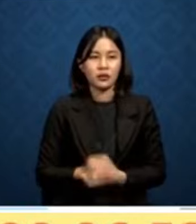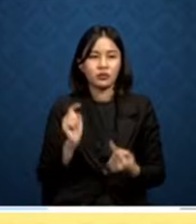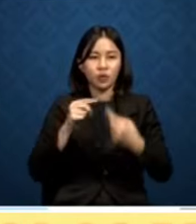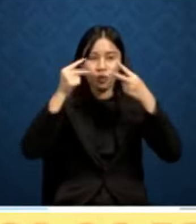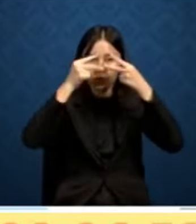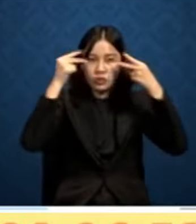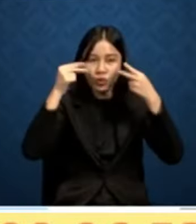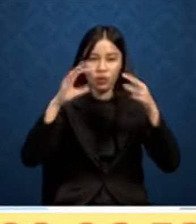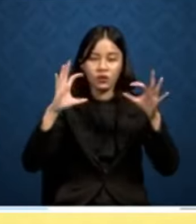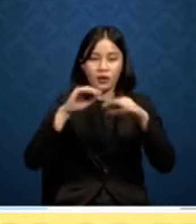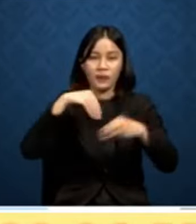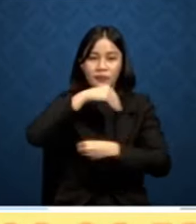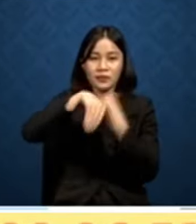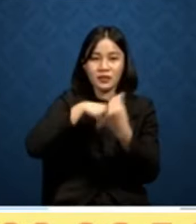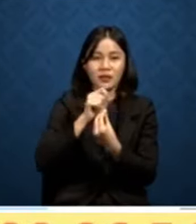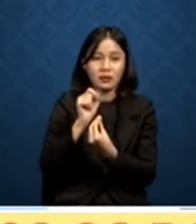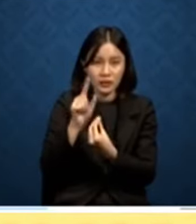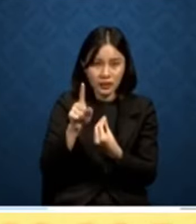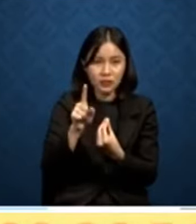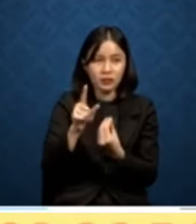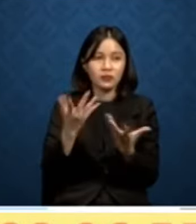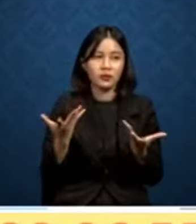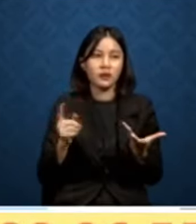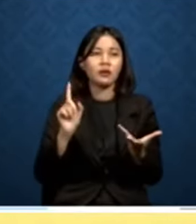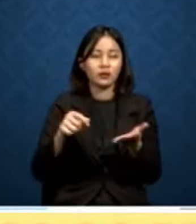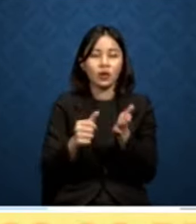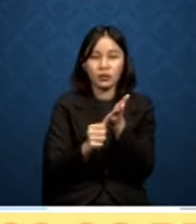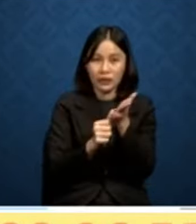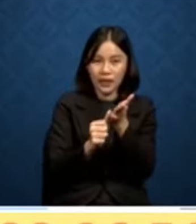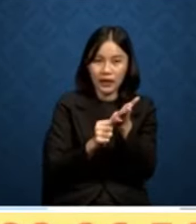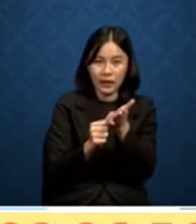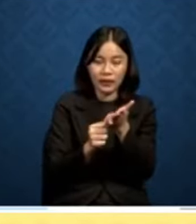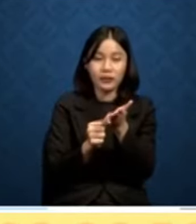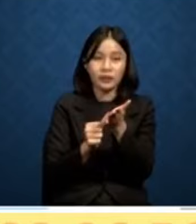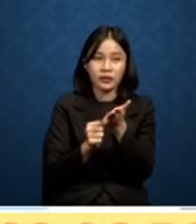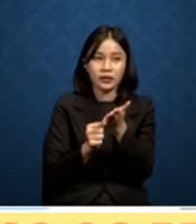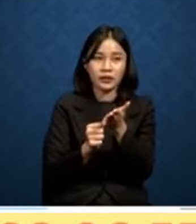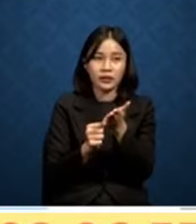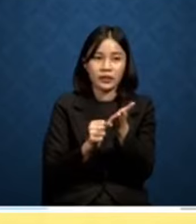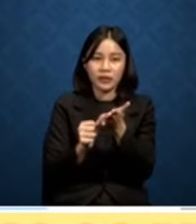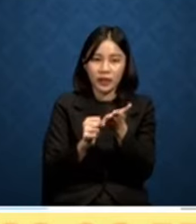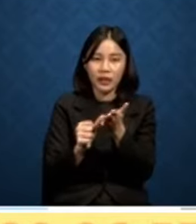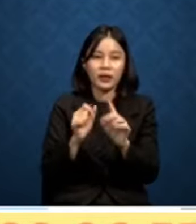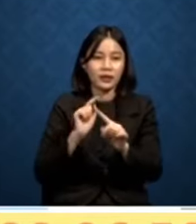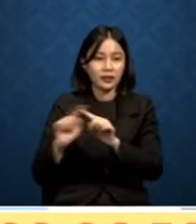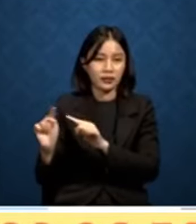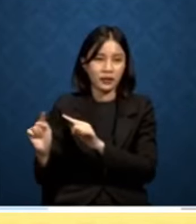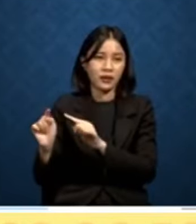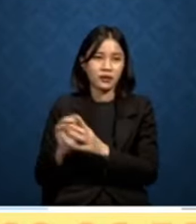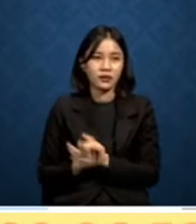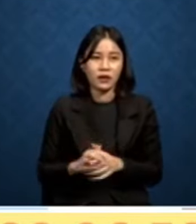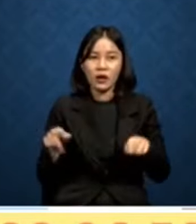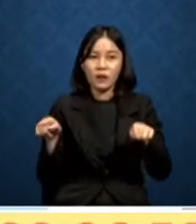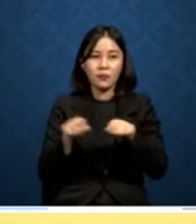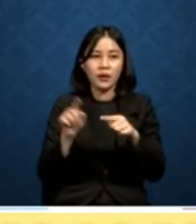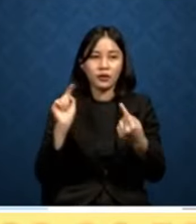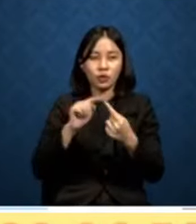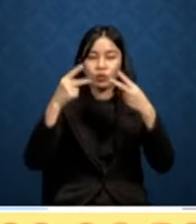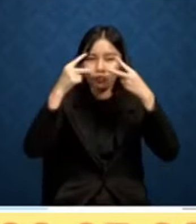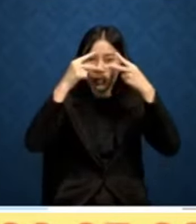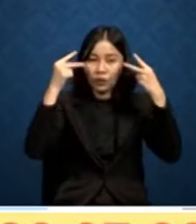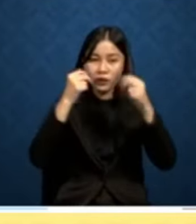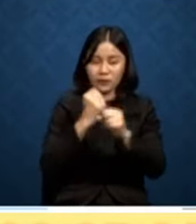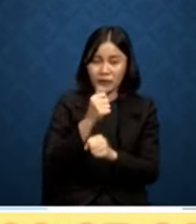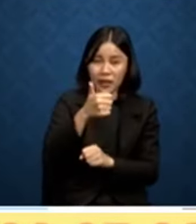ากรรมทเศษฐกิจเนี่ยเราควรแก้ไขให้ขดีความเี่มัเหมอนเป็อาชยากรมั้